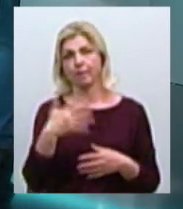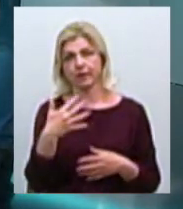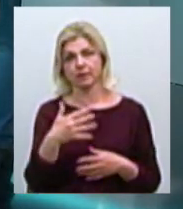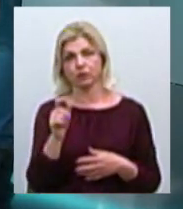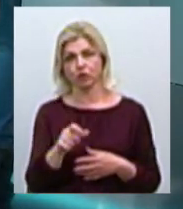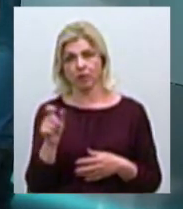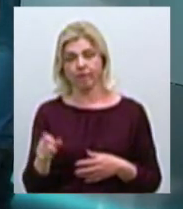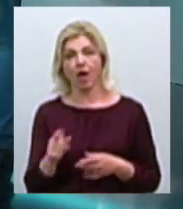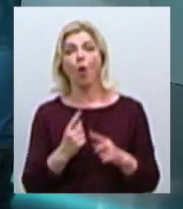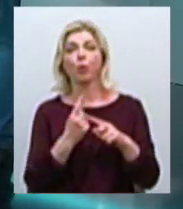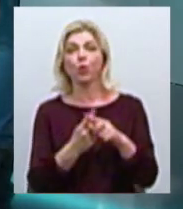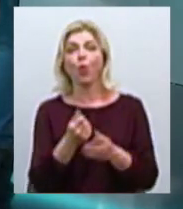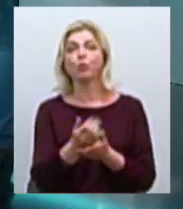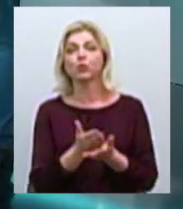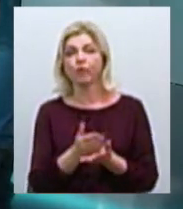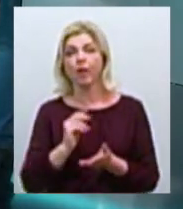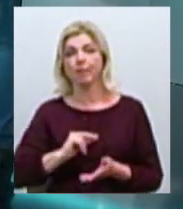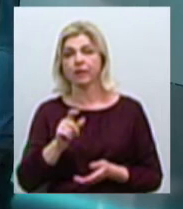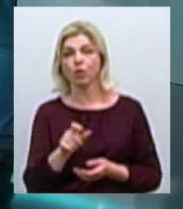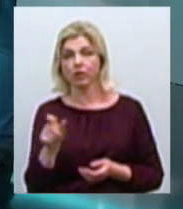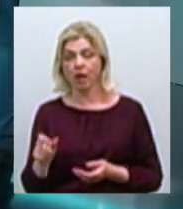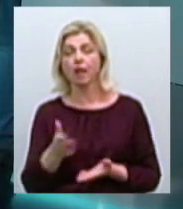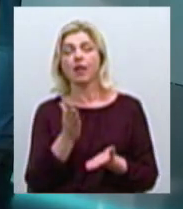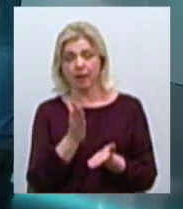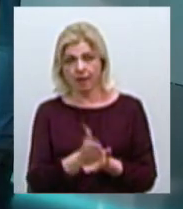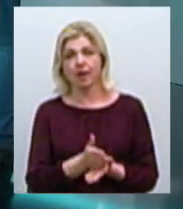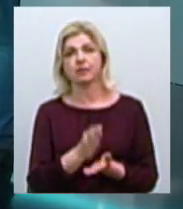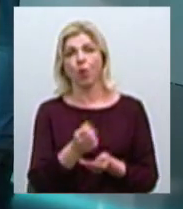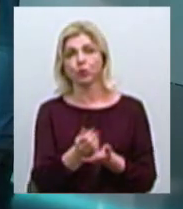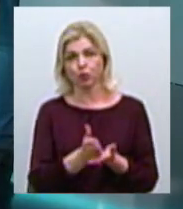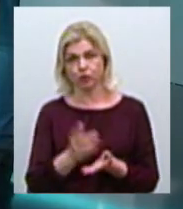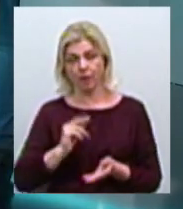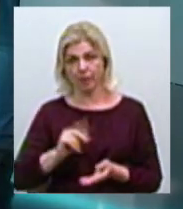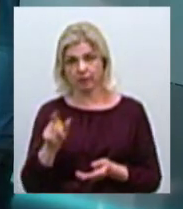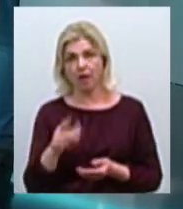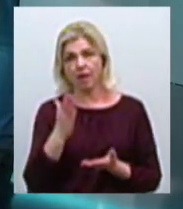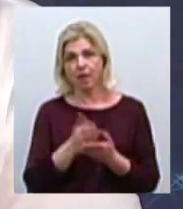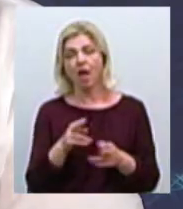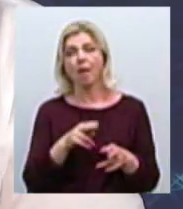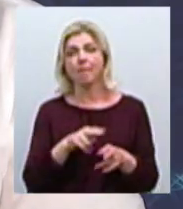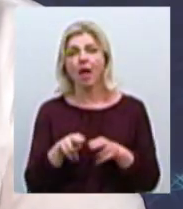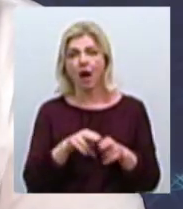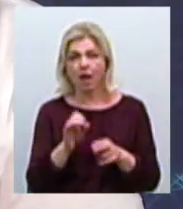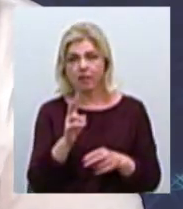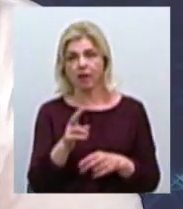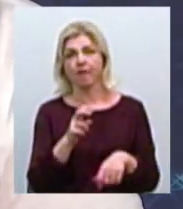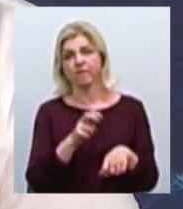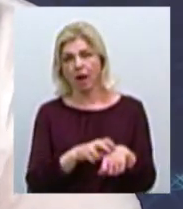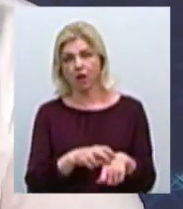обслуговуючий персонал? Є і обслуговуючий персонал, вже є і механік, і врач,